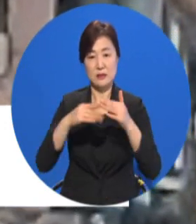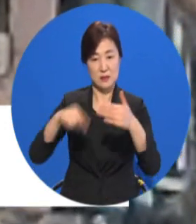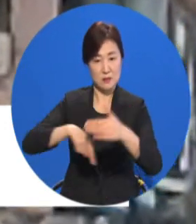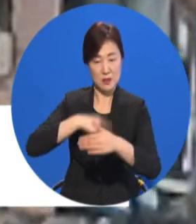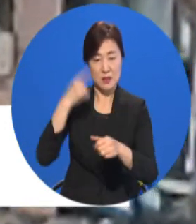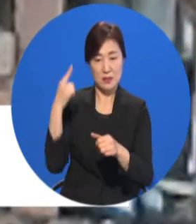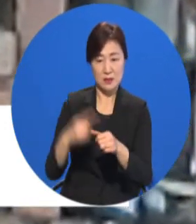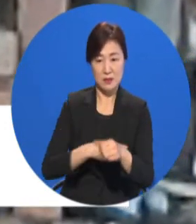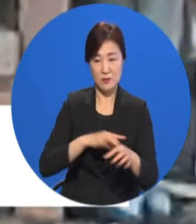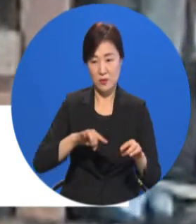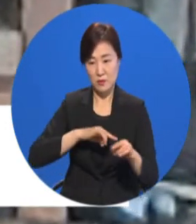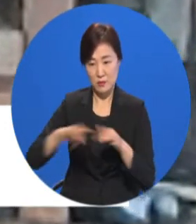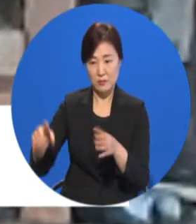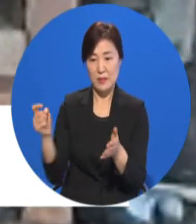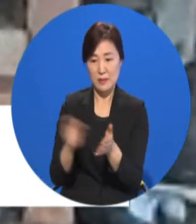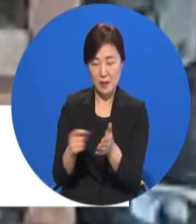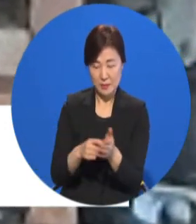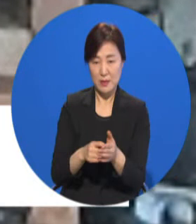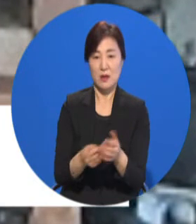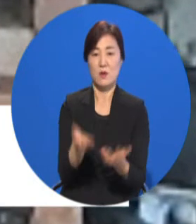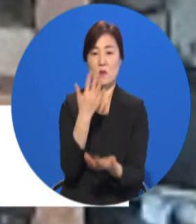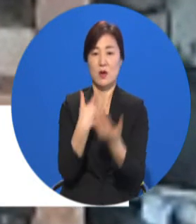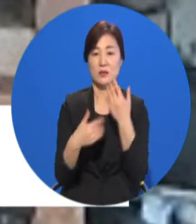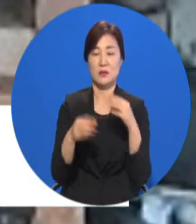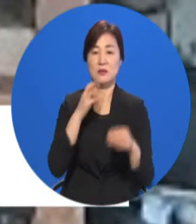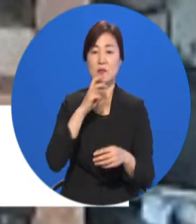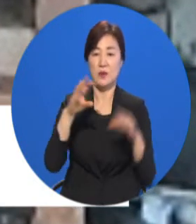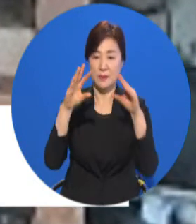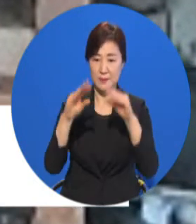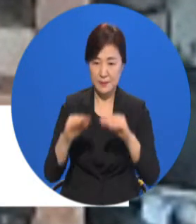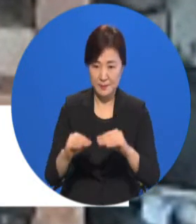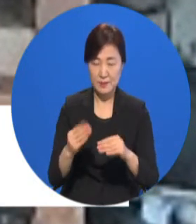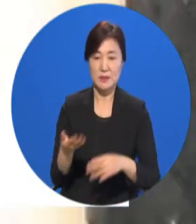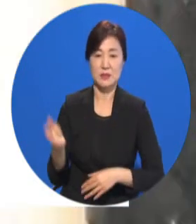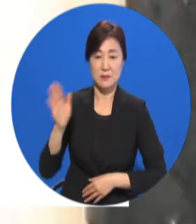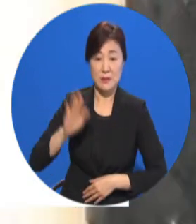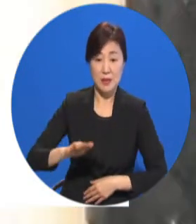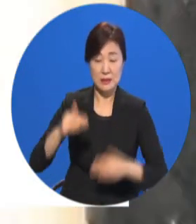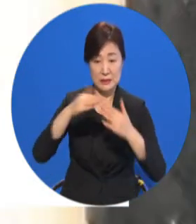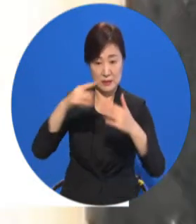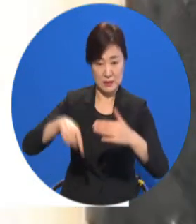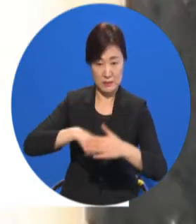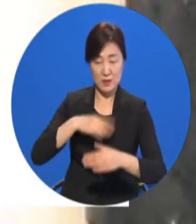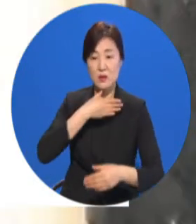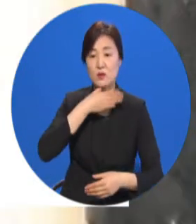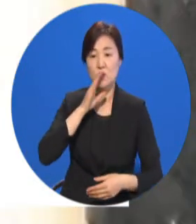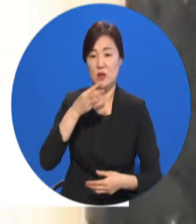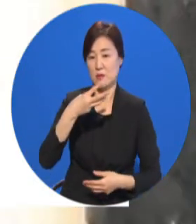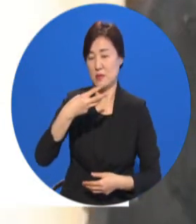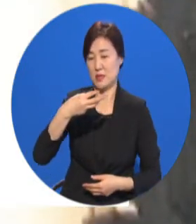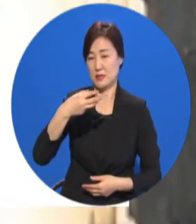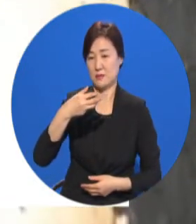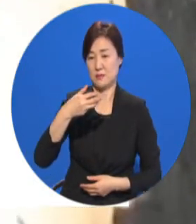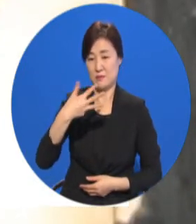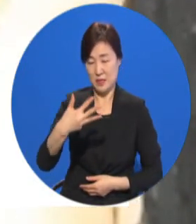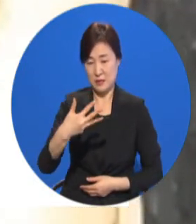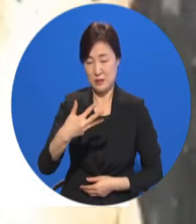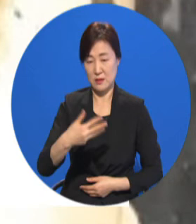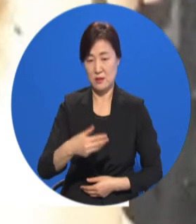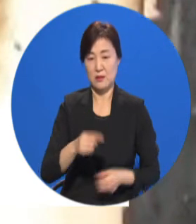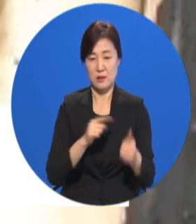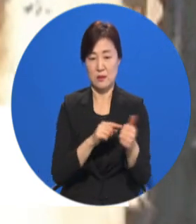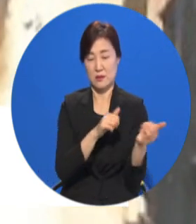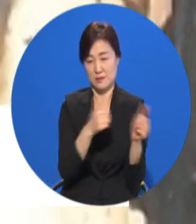자동 경보형 단말기로 화재를 인지해 30분 만에 진화를 완료했지만 집주인인 89살 노인